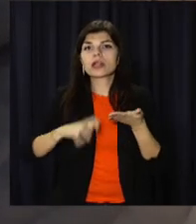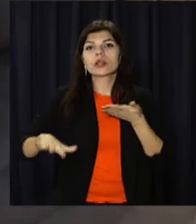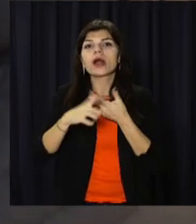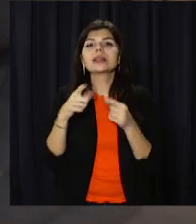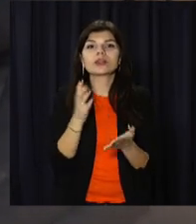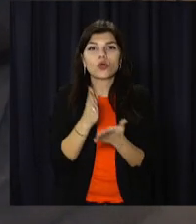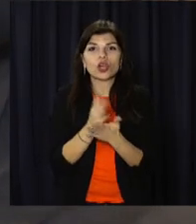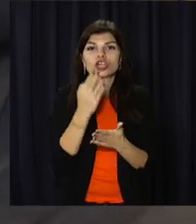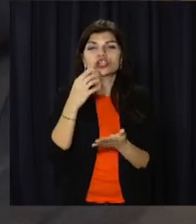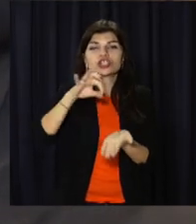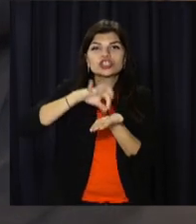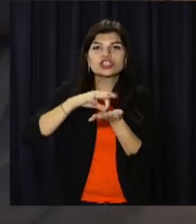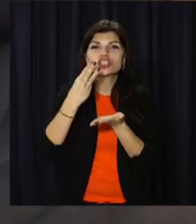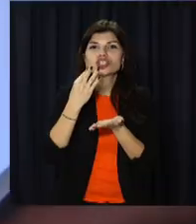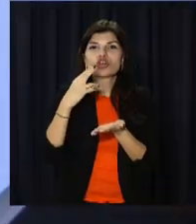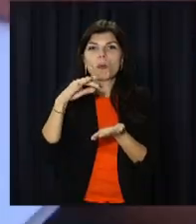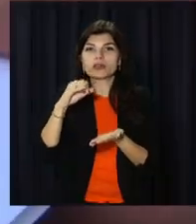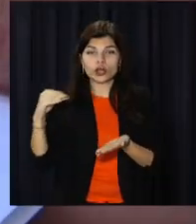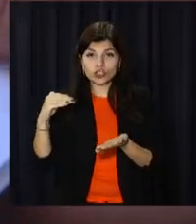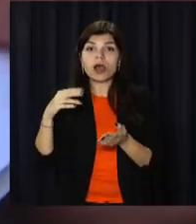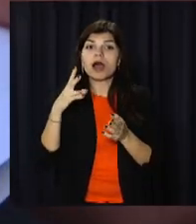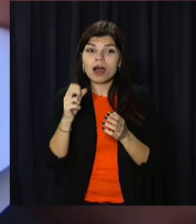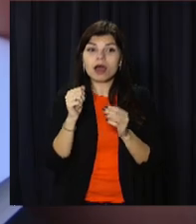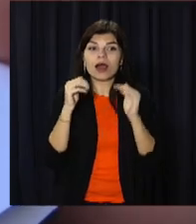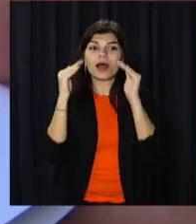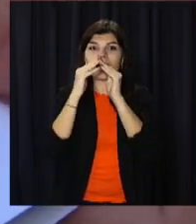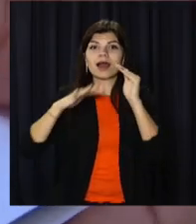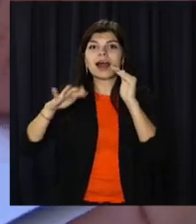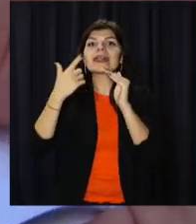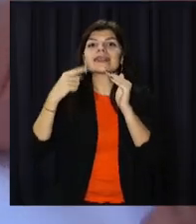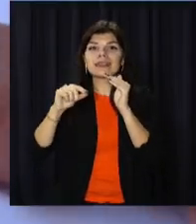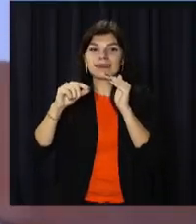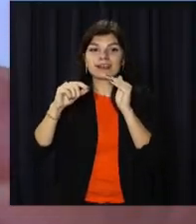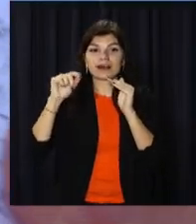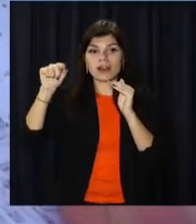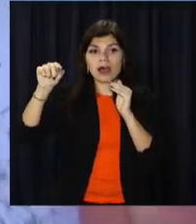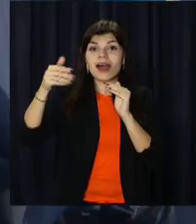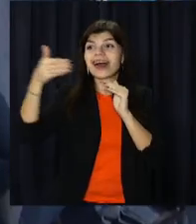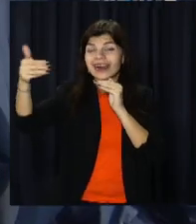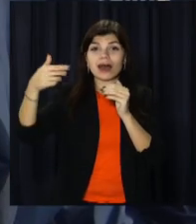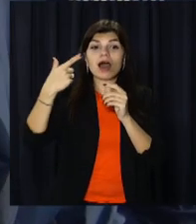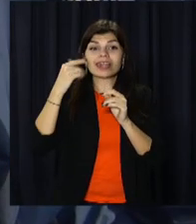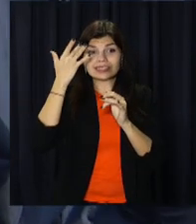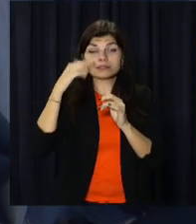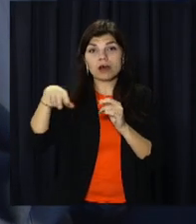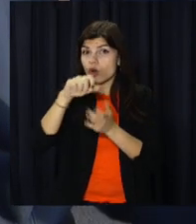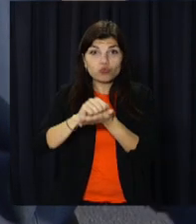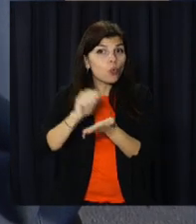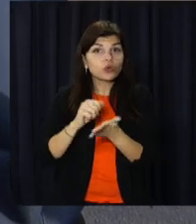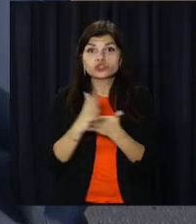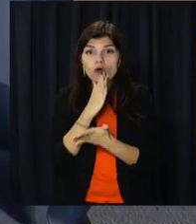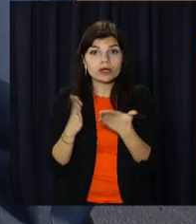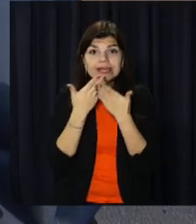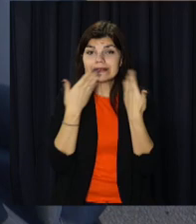де знаходиться шиномонтаж, у порядку. А от споруда на ділянці, де проводиться демонтаж, без жодних документів. От земля,